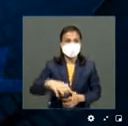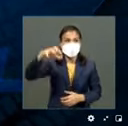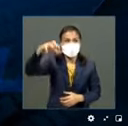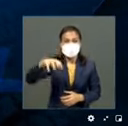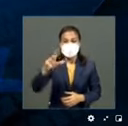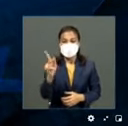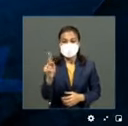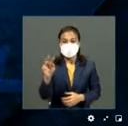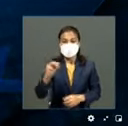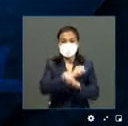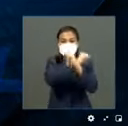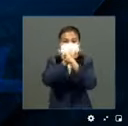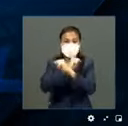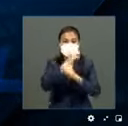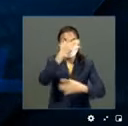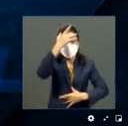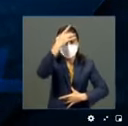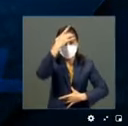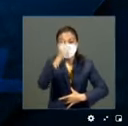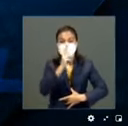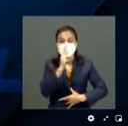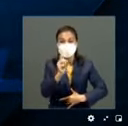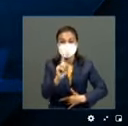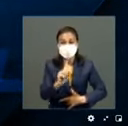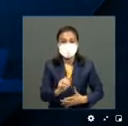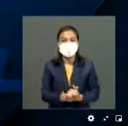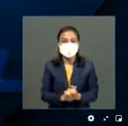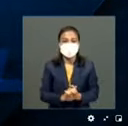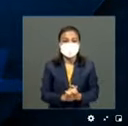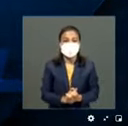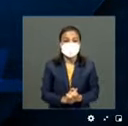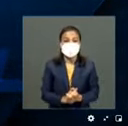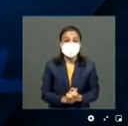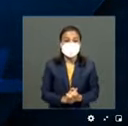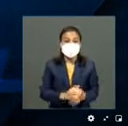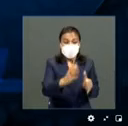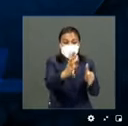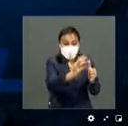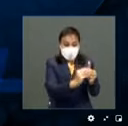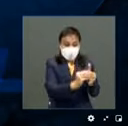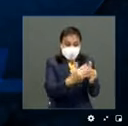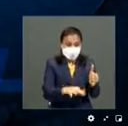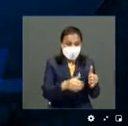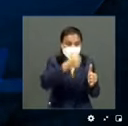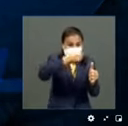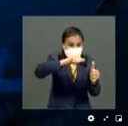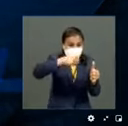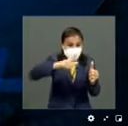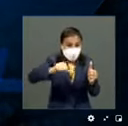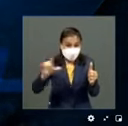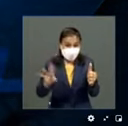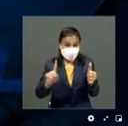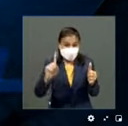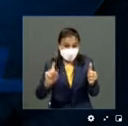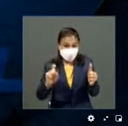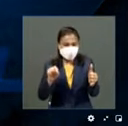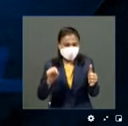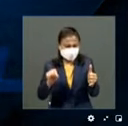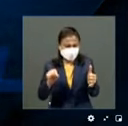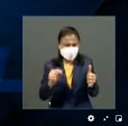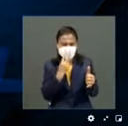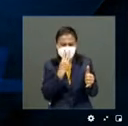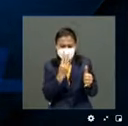ลขของวันที่ทราบผลติดเชื้อจนถึงวันเสียชีวิตที่เราเน้นย้ำให้ทุกท่านได้สัง